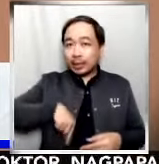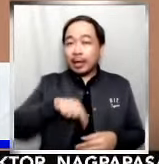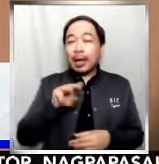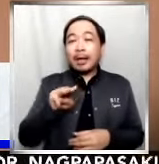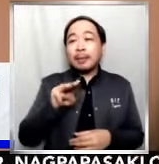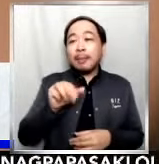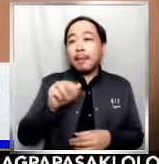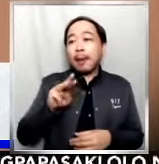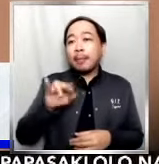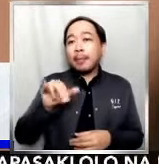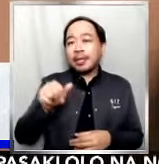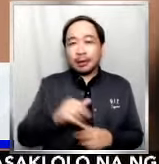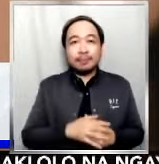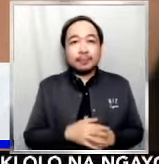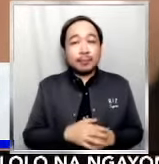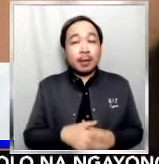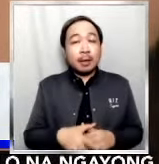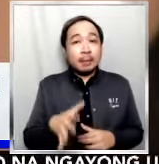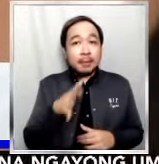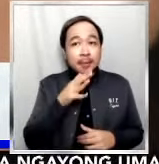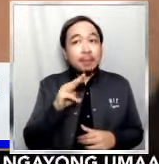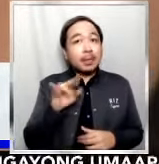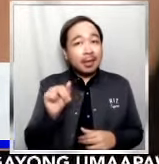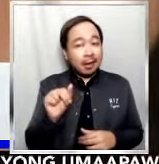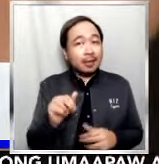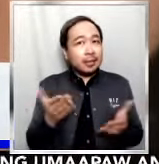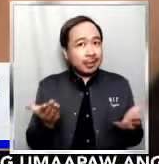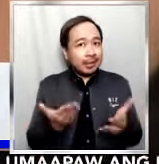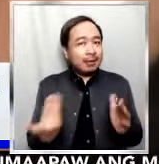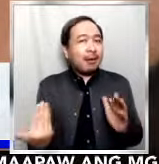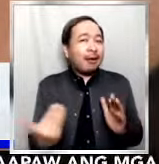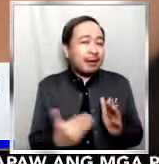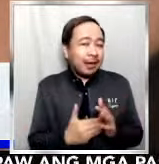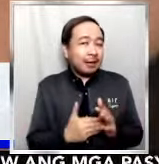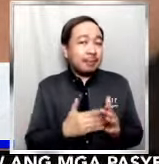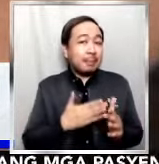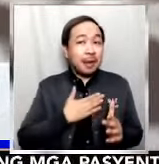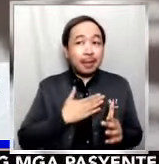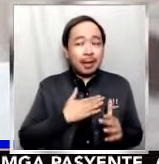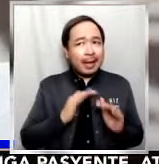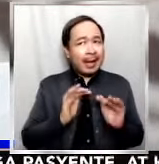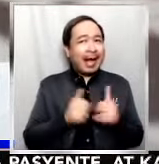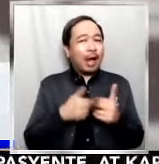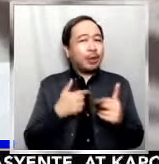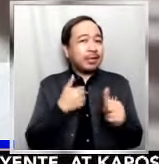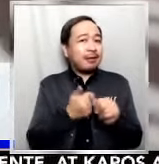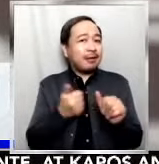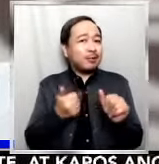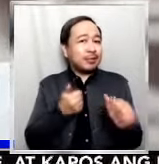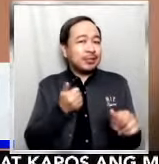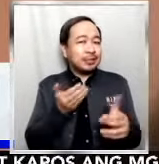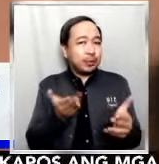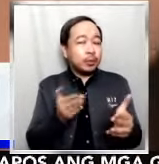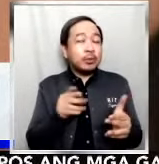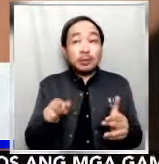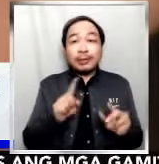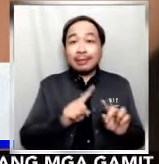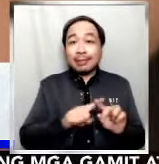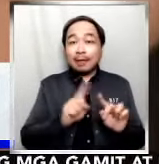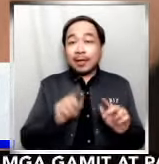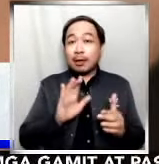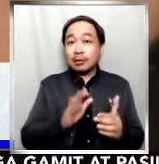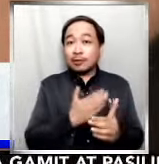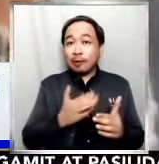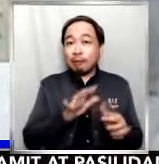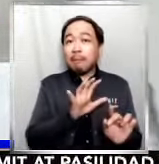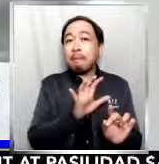here I go again. Mama, how can I resist? Ang mga awiting ito. Hit songs ng Swedish